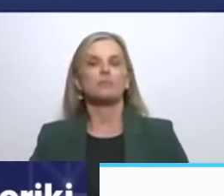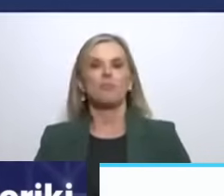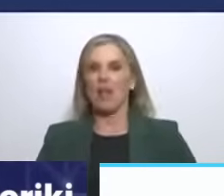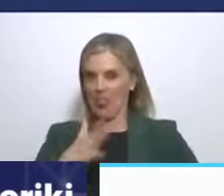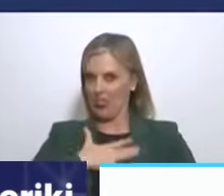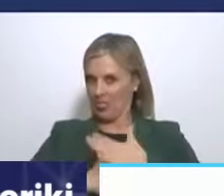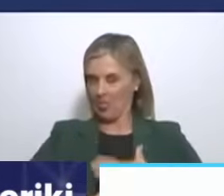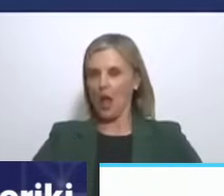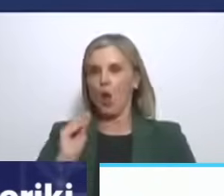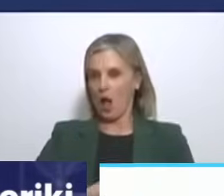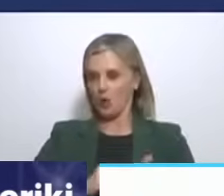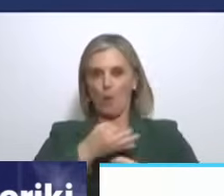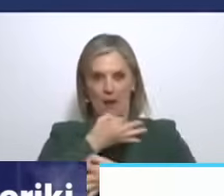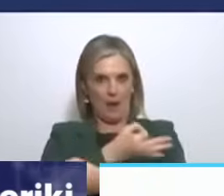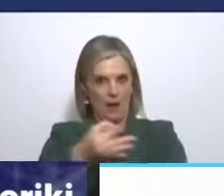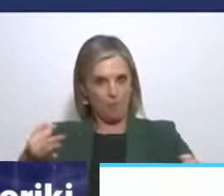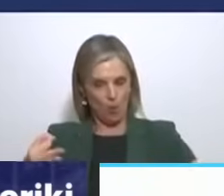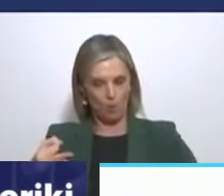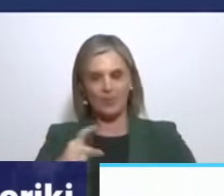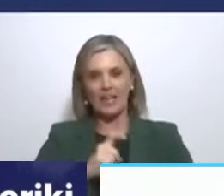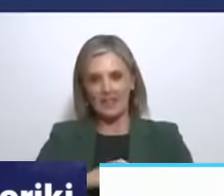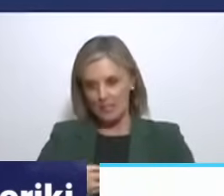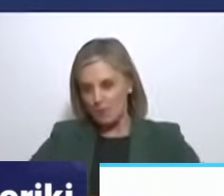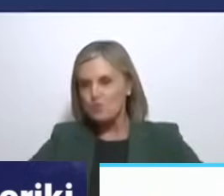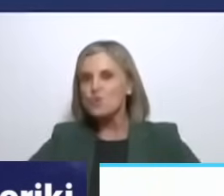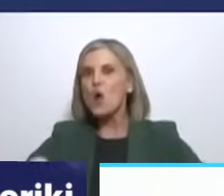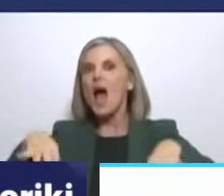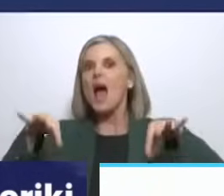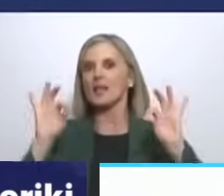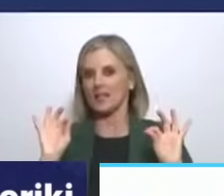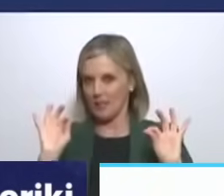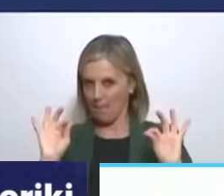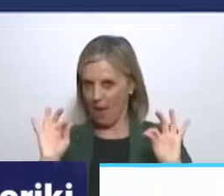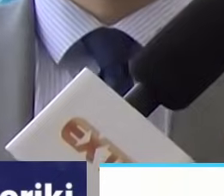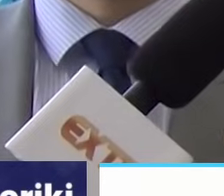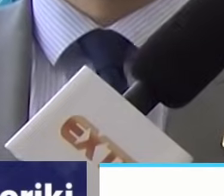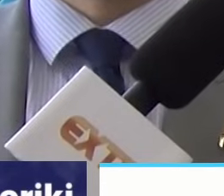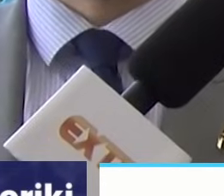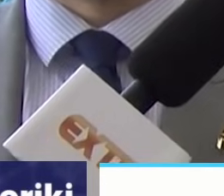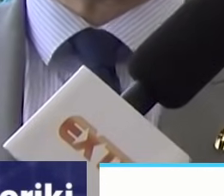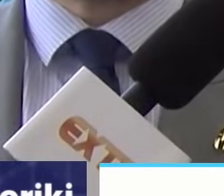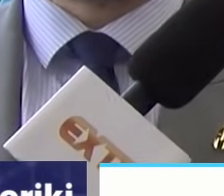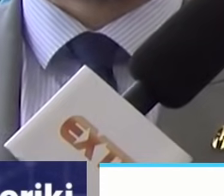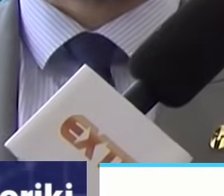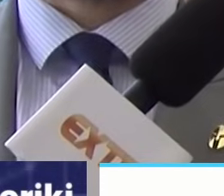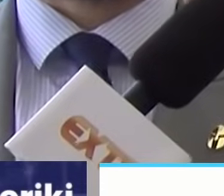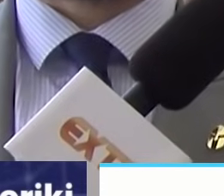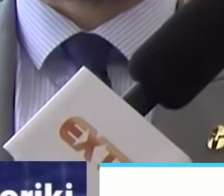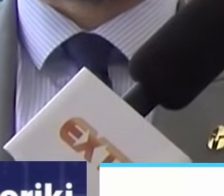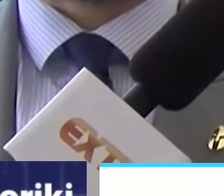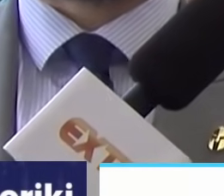Κασιδιάρη, επί παραδείγματι, να μετάσχει στις αυτοδιοικητικές εκλογές. Δηλαδή, δεν έχουμε πάρει το μάθημα